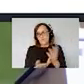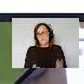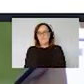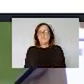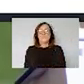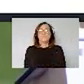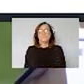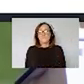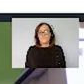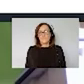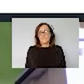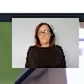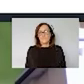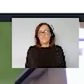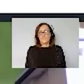spotkaniami.